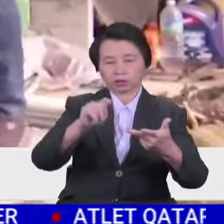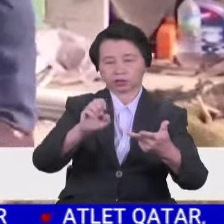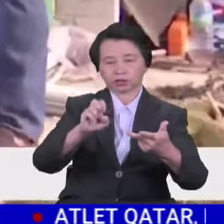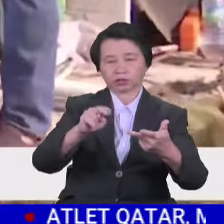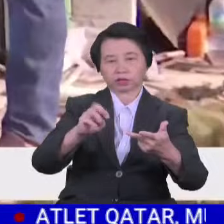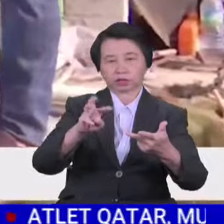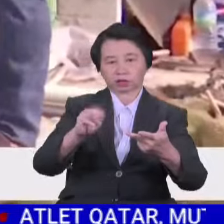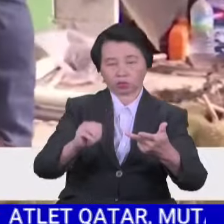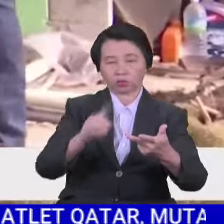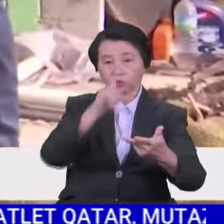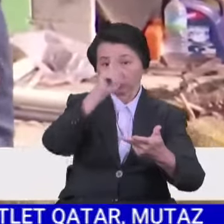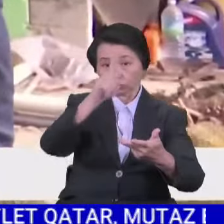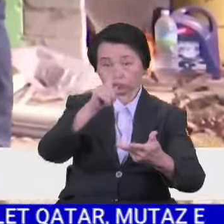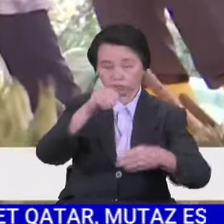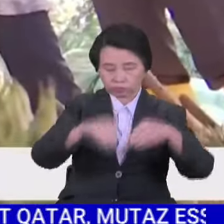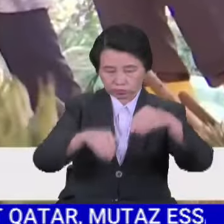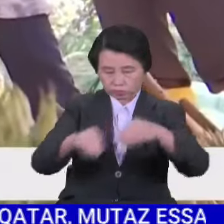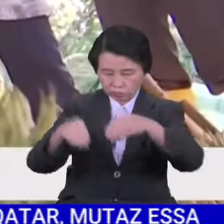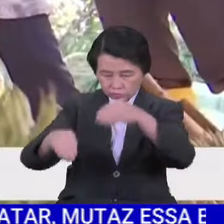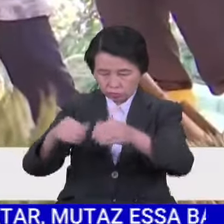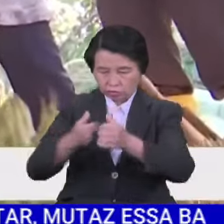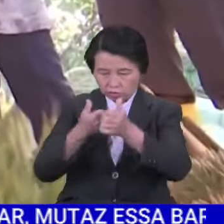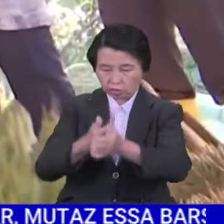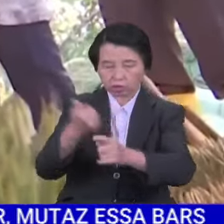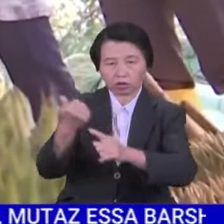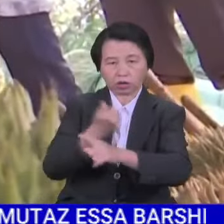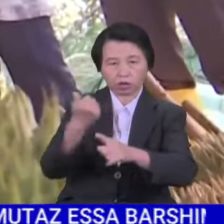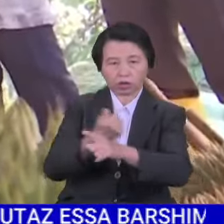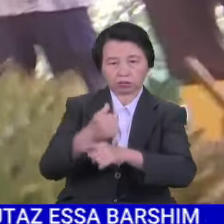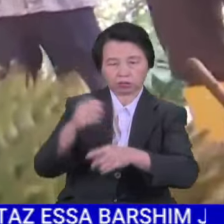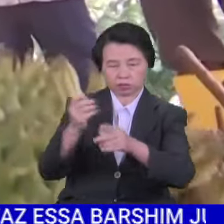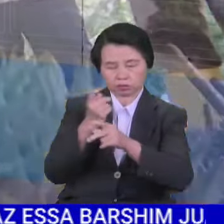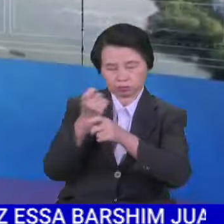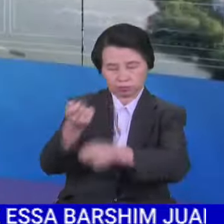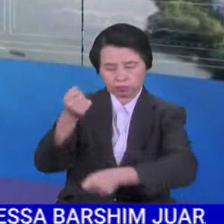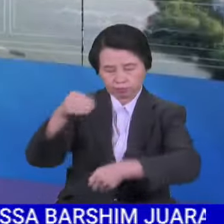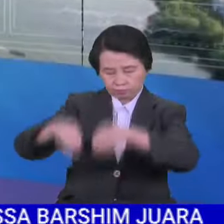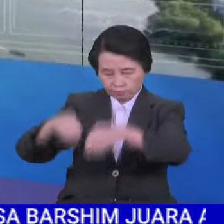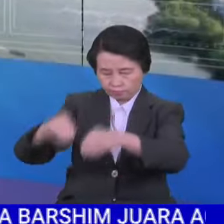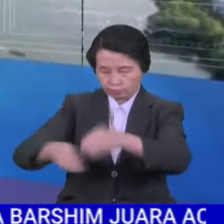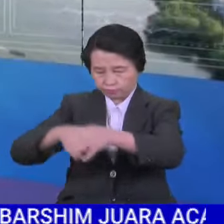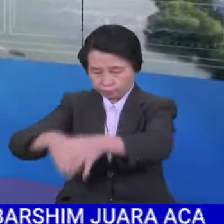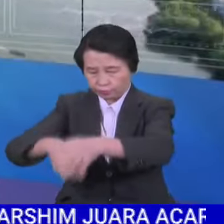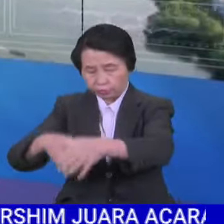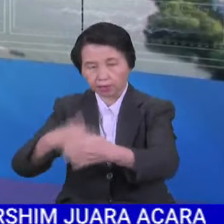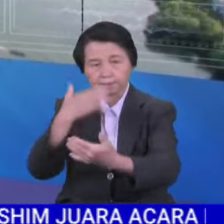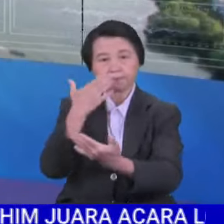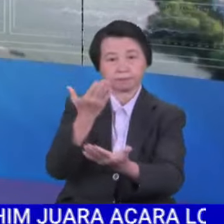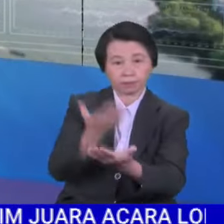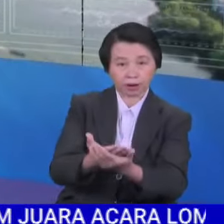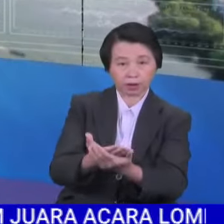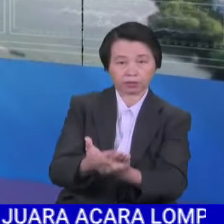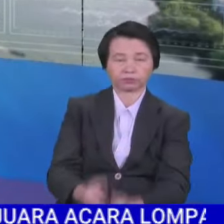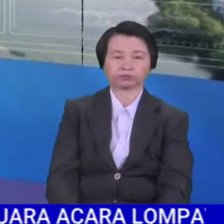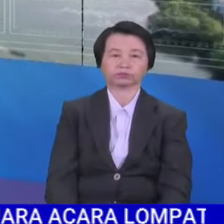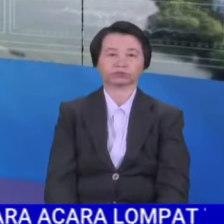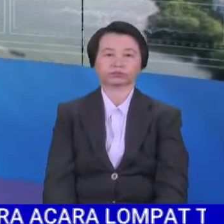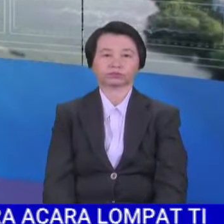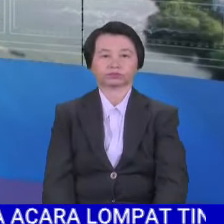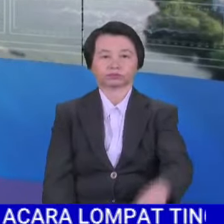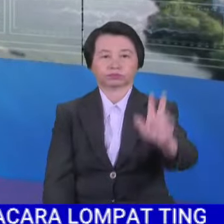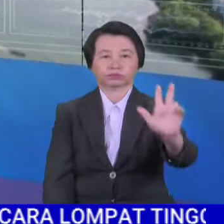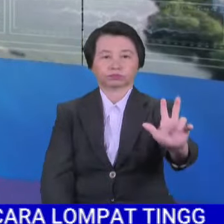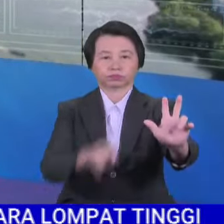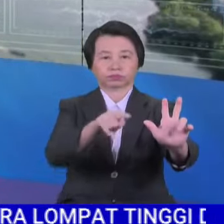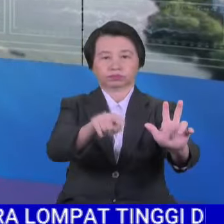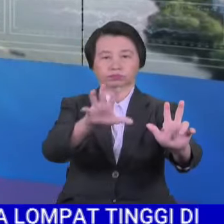bagi memastikan penanaman mengikut amalan pertanian bae Hai dengan hanya tiga tingkat 50 Cent